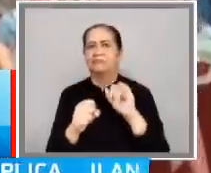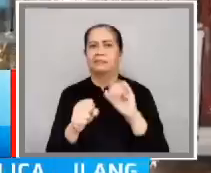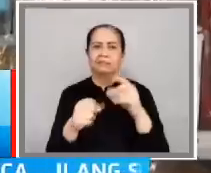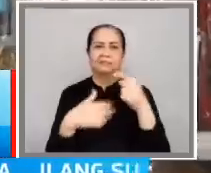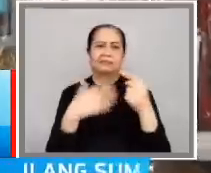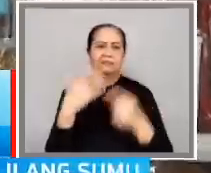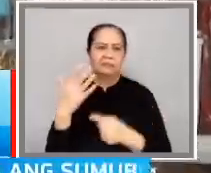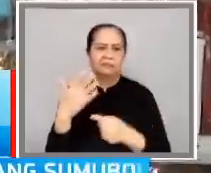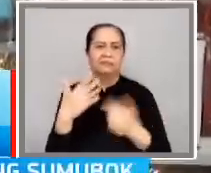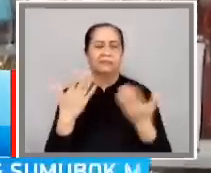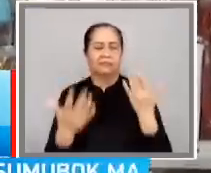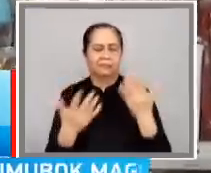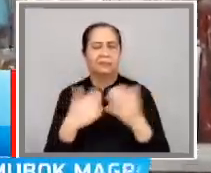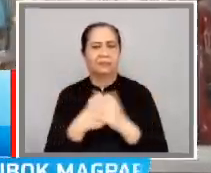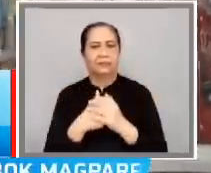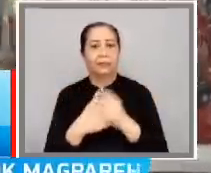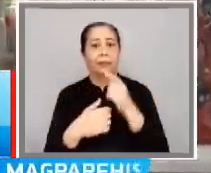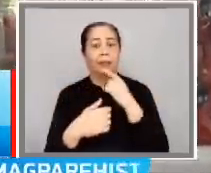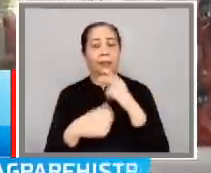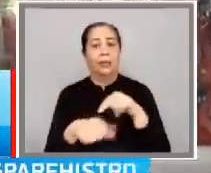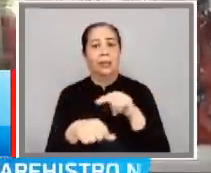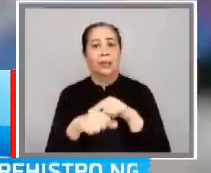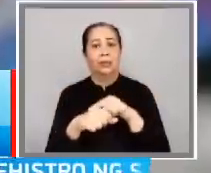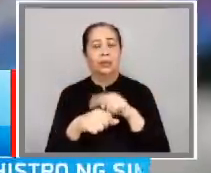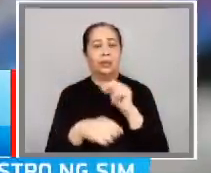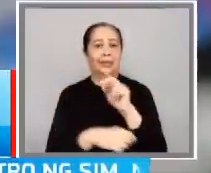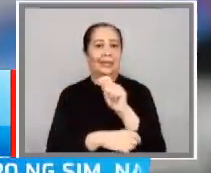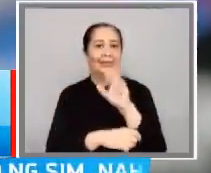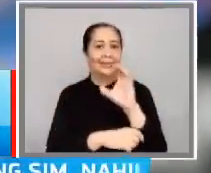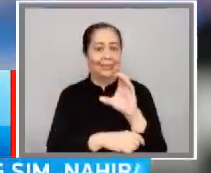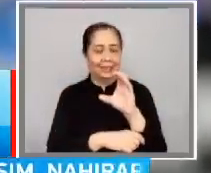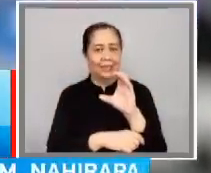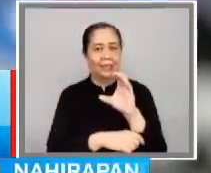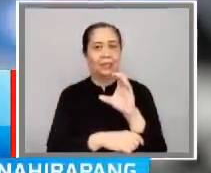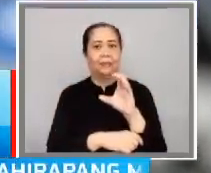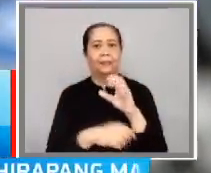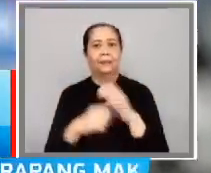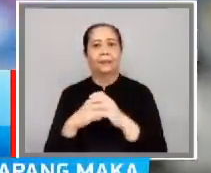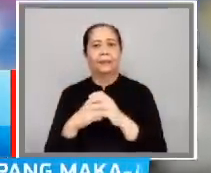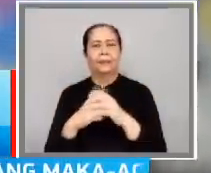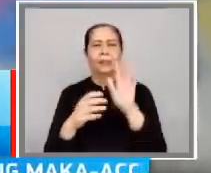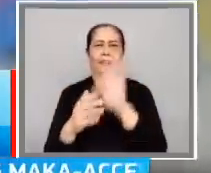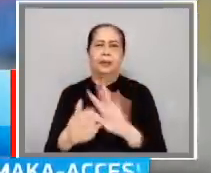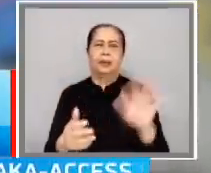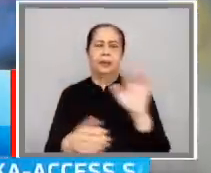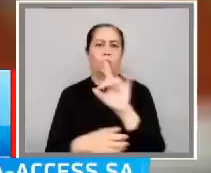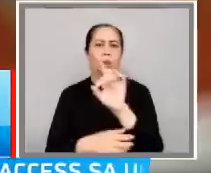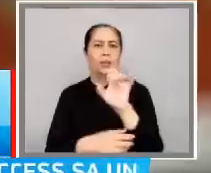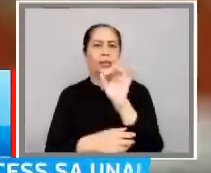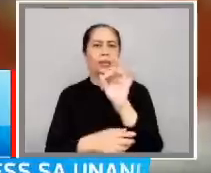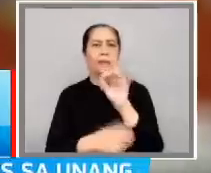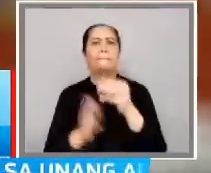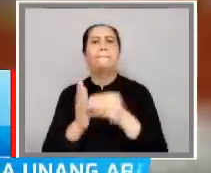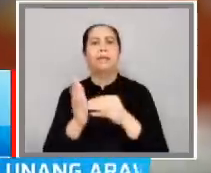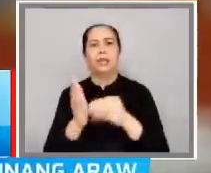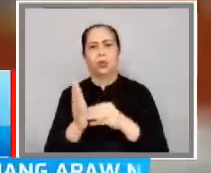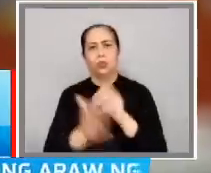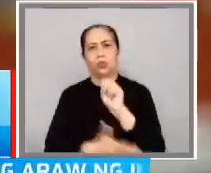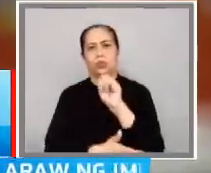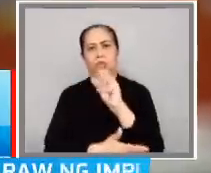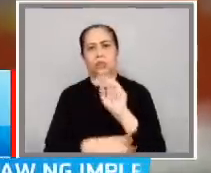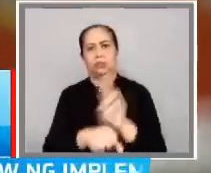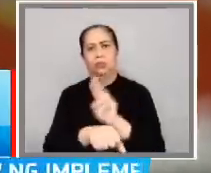munisipyo. Ayon sa National Telecommunications Commission o NTC, tinatayang nasa 180 million SIM ang ginagamit na ngayon sa